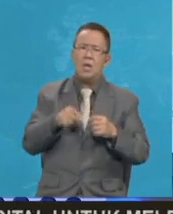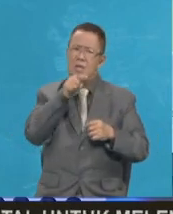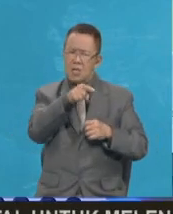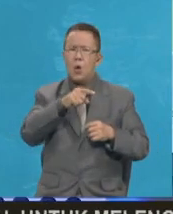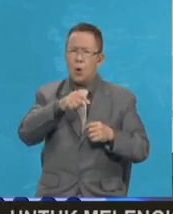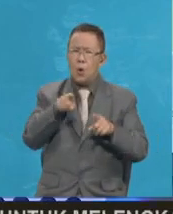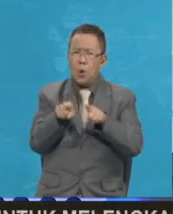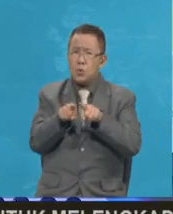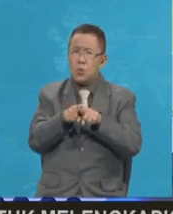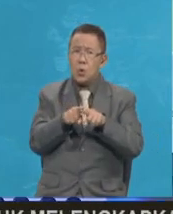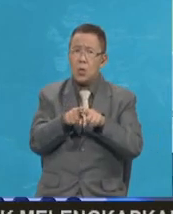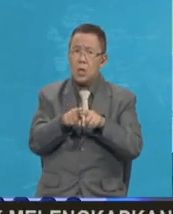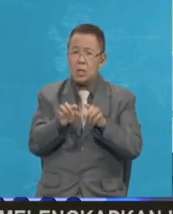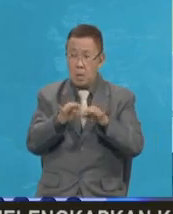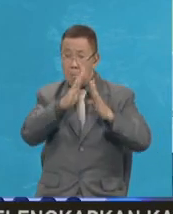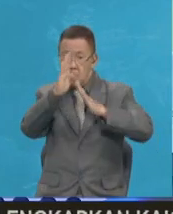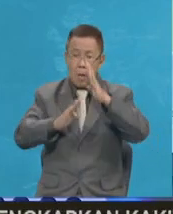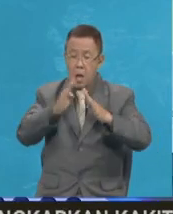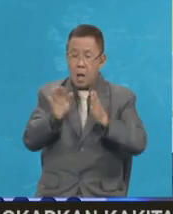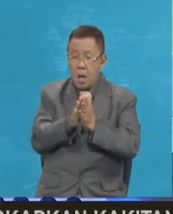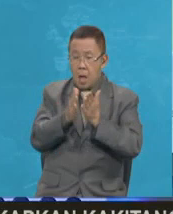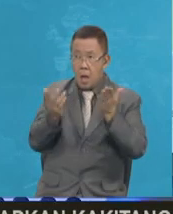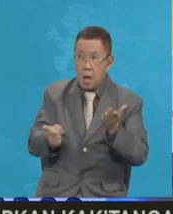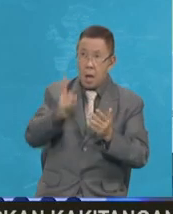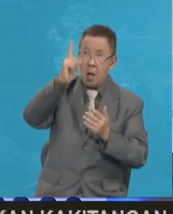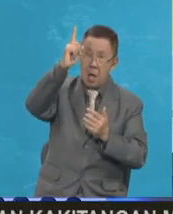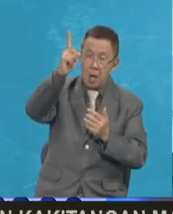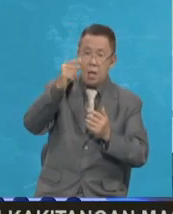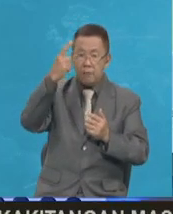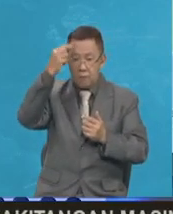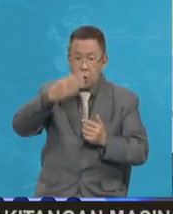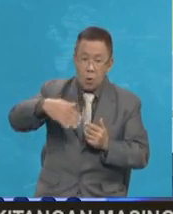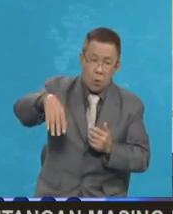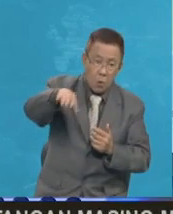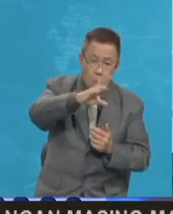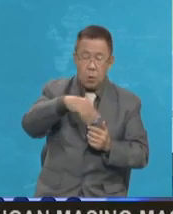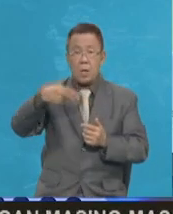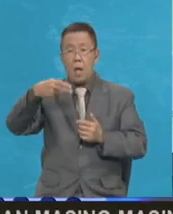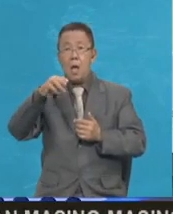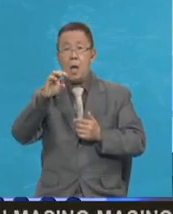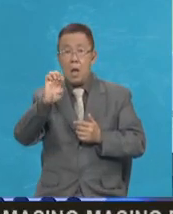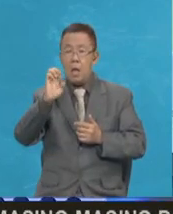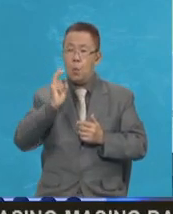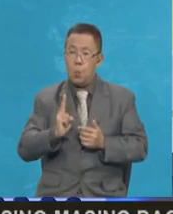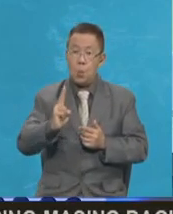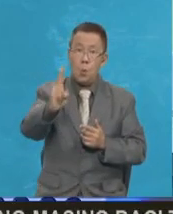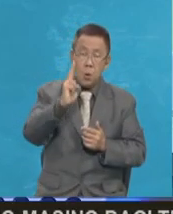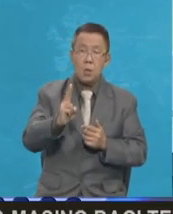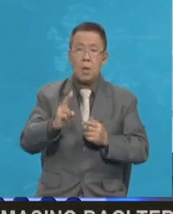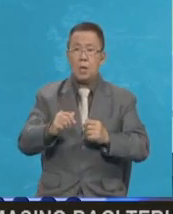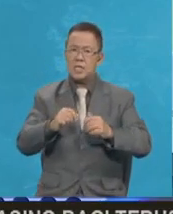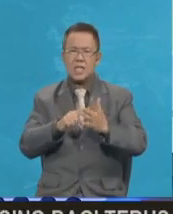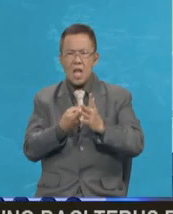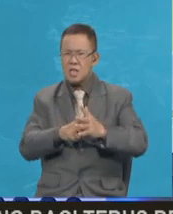juga merupakan bahasa alquran semua itu jabatan pengajian Islam Kementerian hal-ihwal ugama petang tadi mengungkai akan